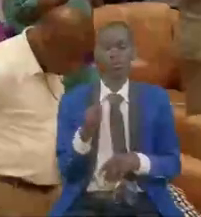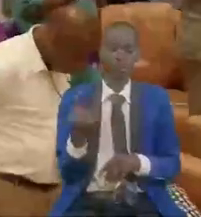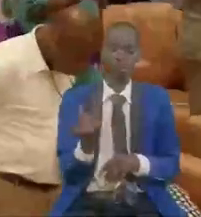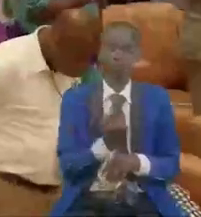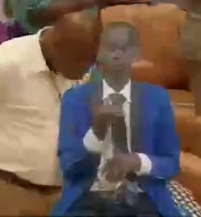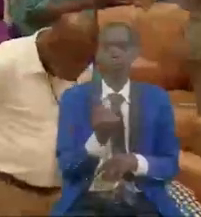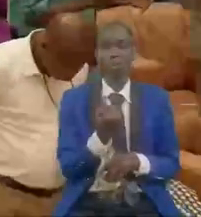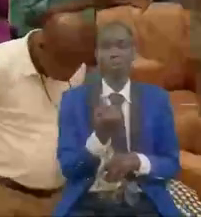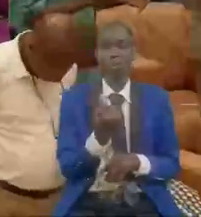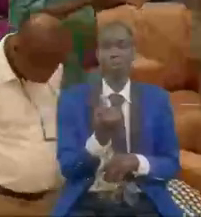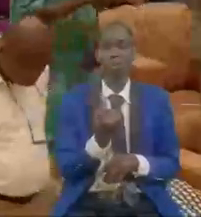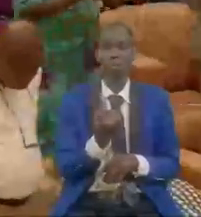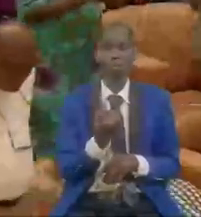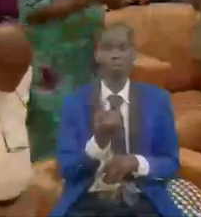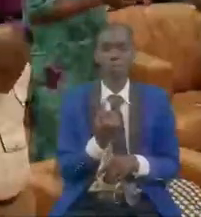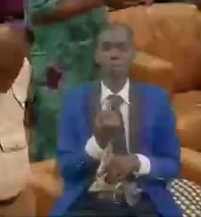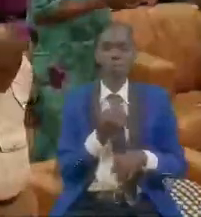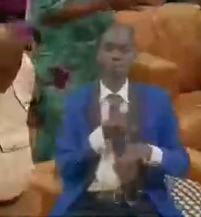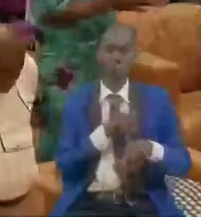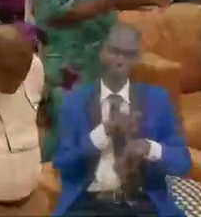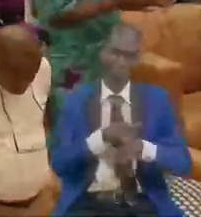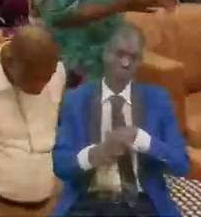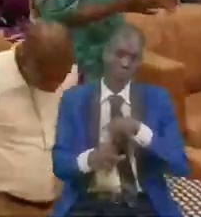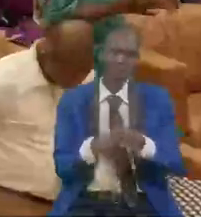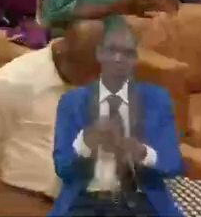devenir seulement des prédicateurs,